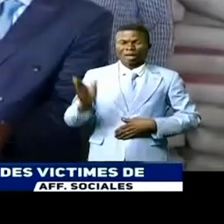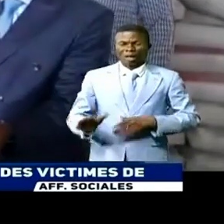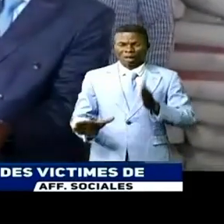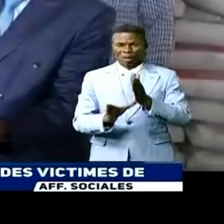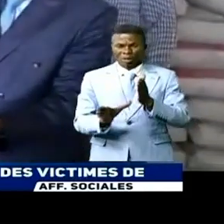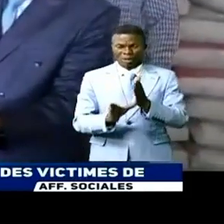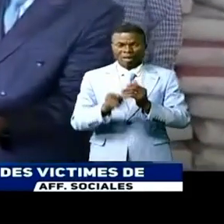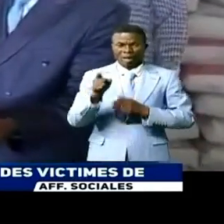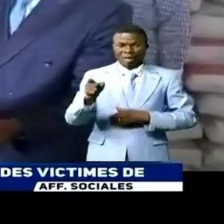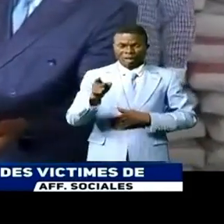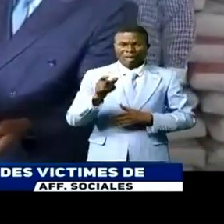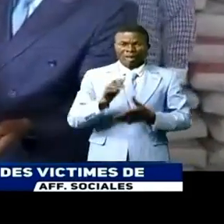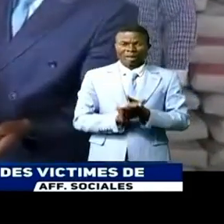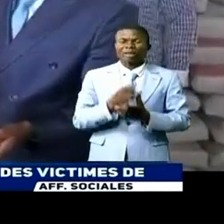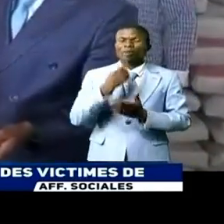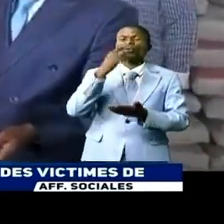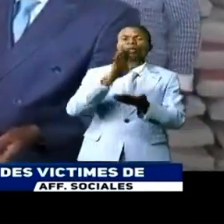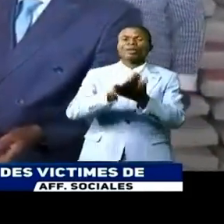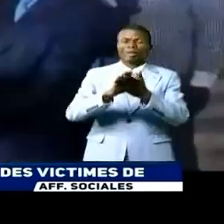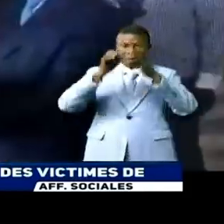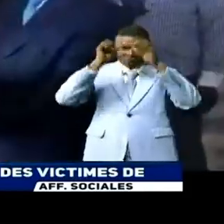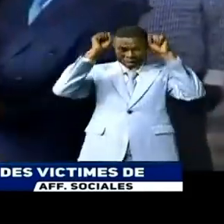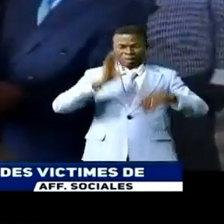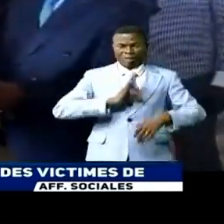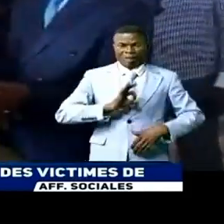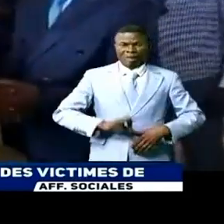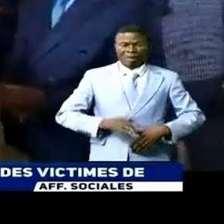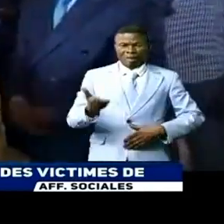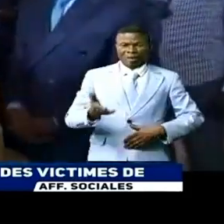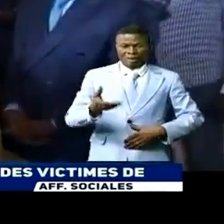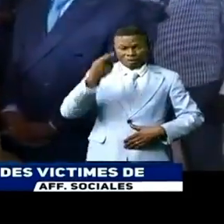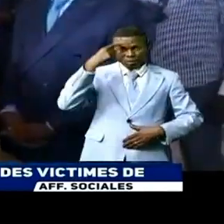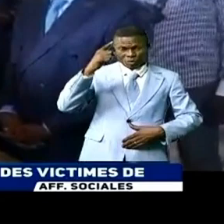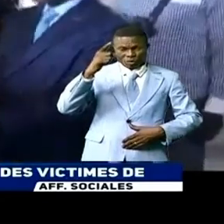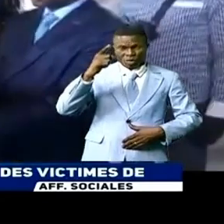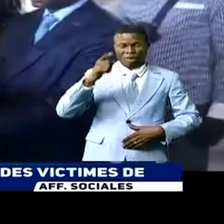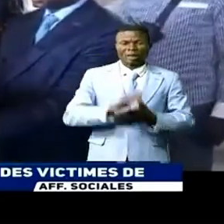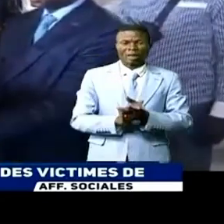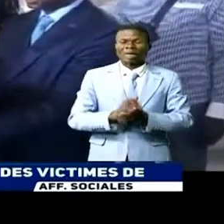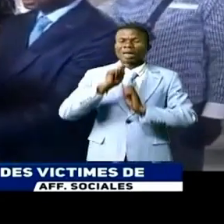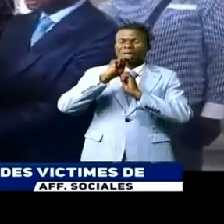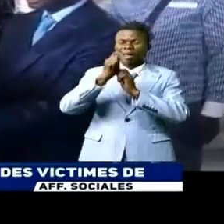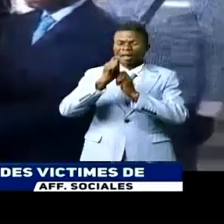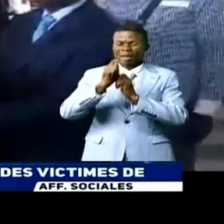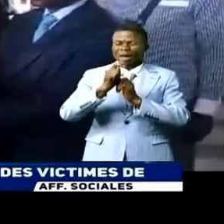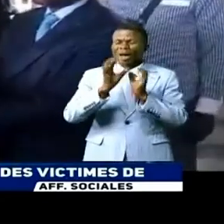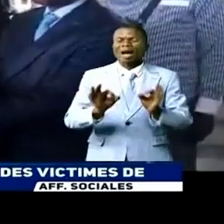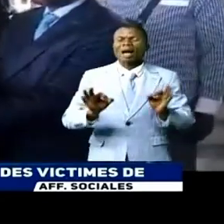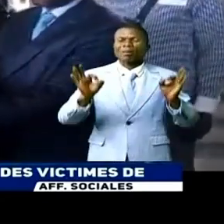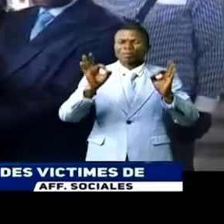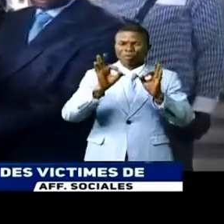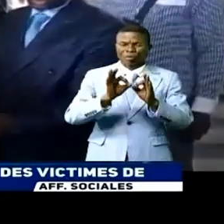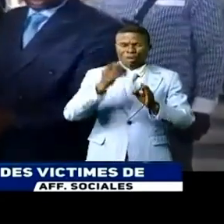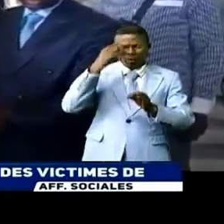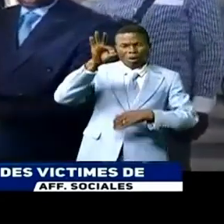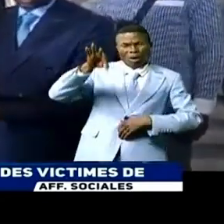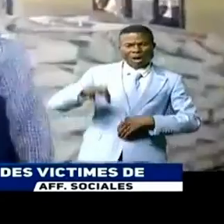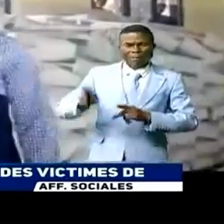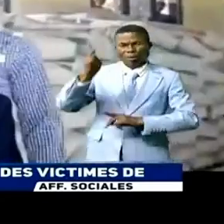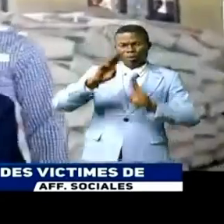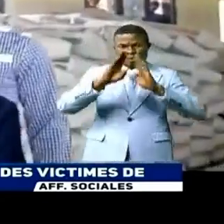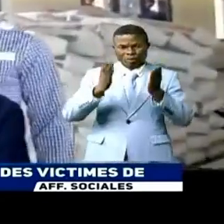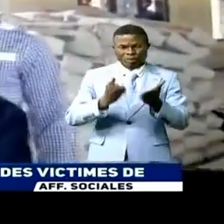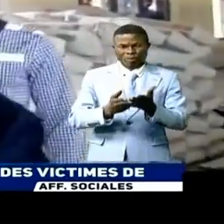rider se baladent à remercier les chefs de l'école félix lon kerry king pour ce geste solidaire en faveur de sa population